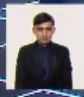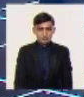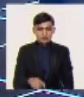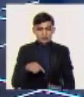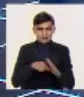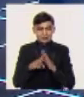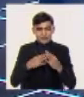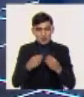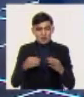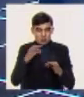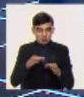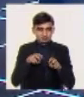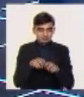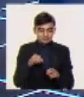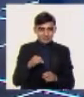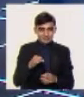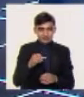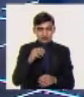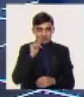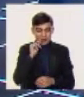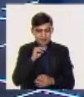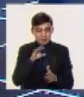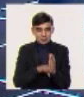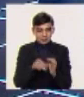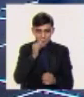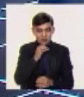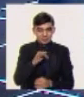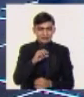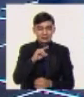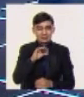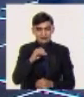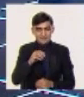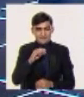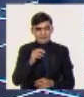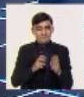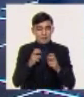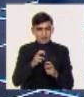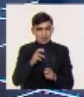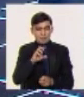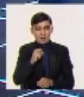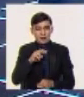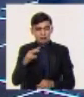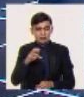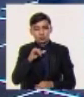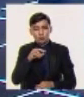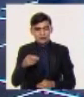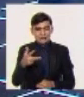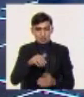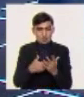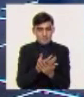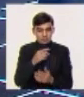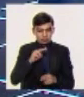Душевные семейные посиделки не обходятся без чашки чая и десерта. Кондитерская фабрика «Баян Сулу» предлагает сразу три